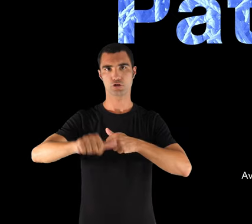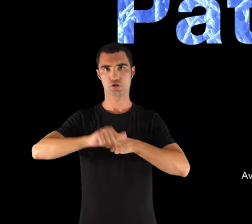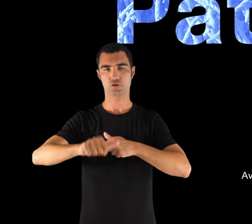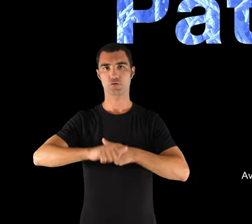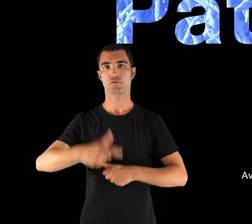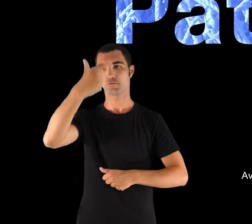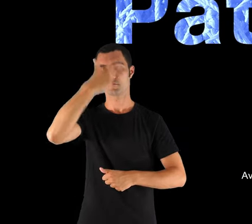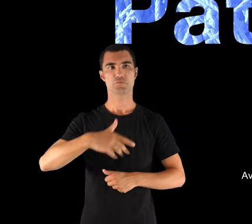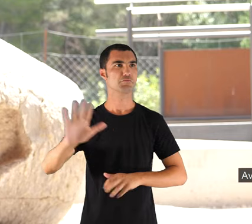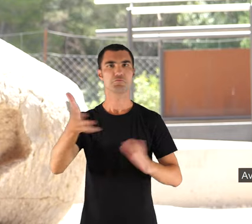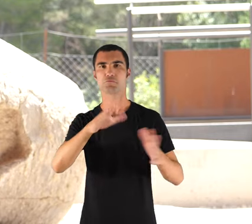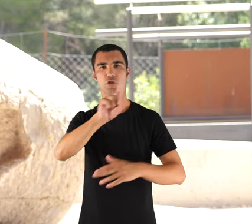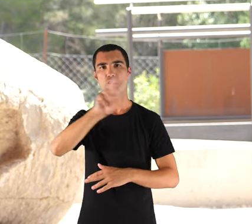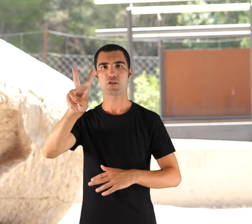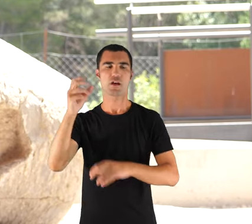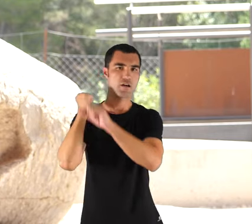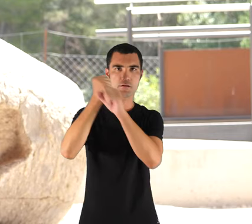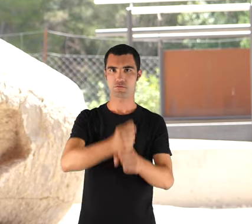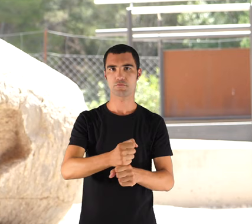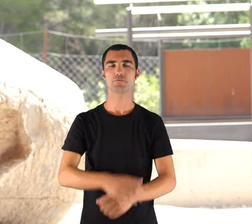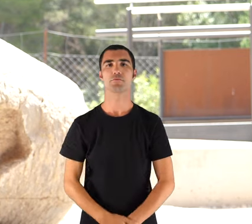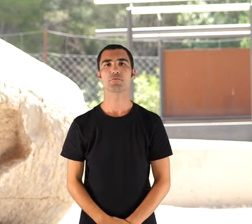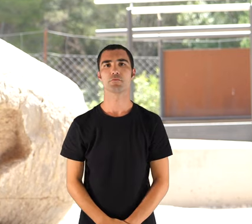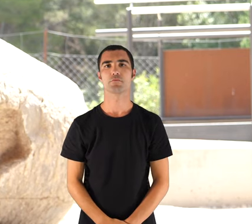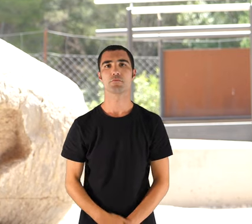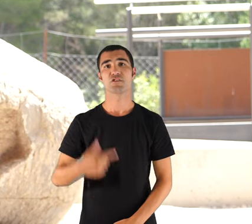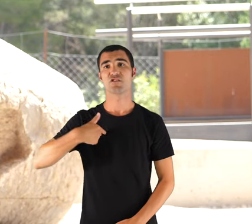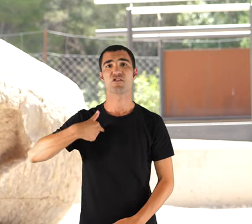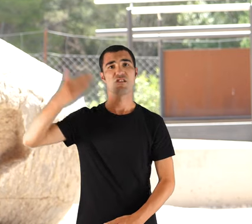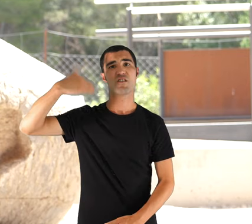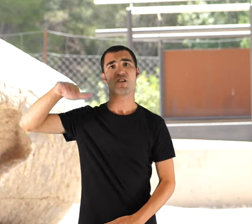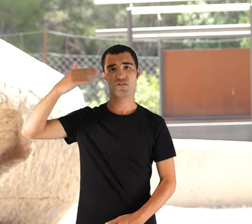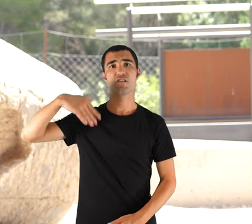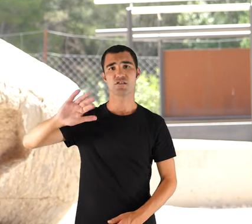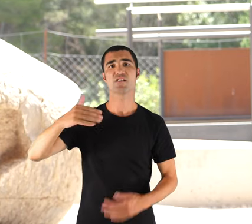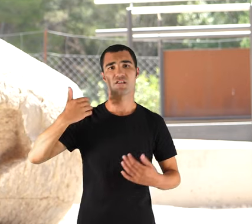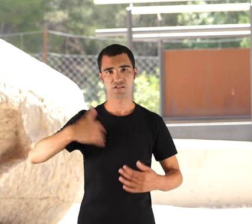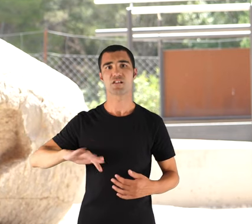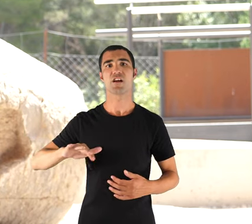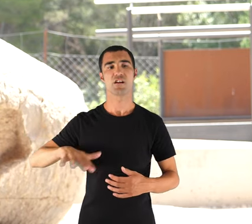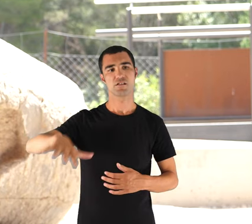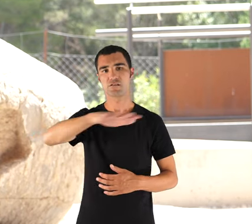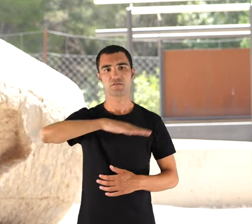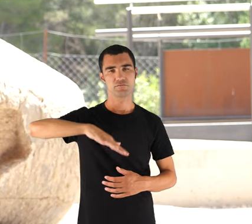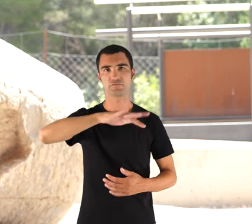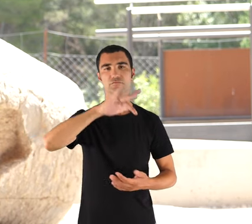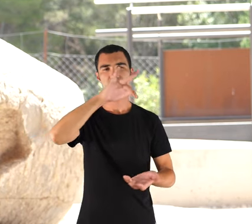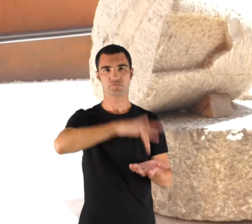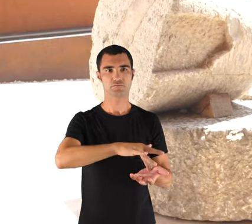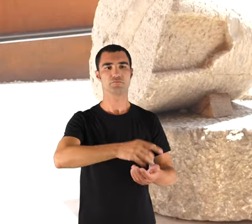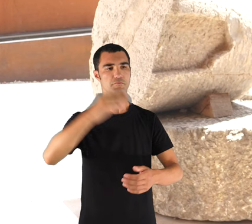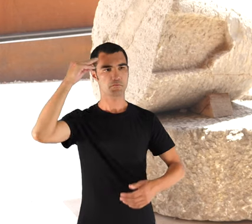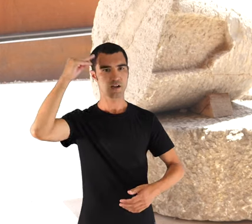de més 12 anys. El que ja havia estat i ser patró també de més 8